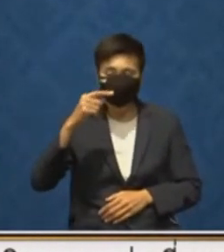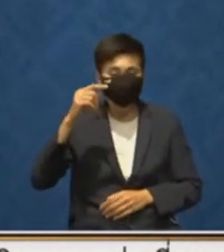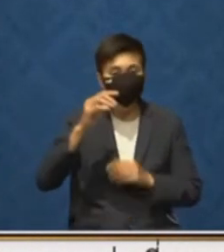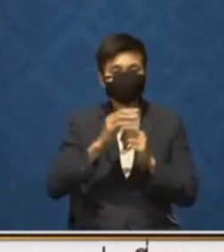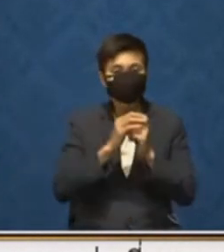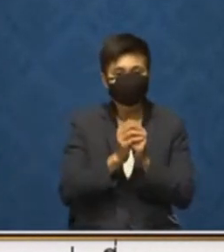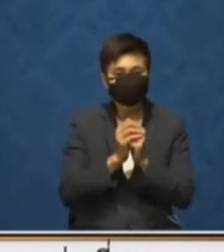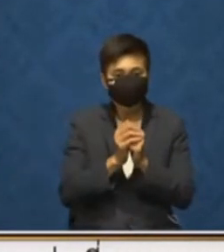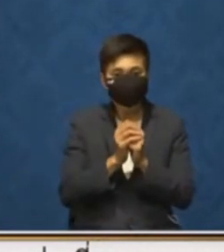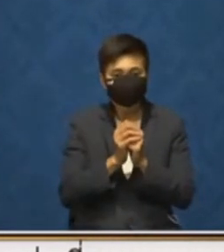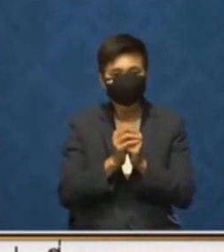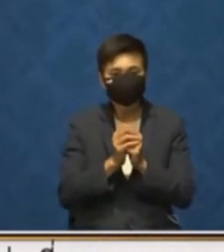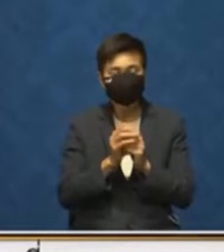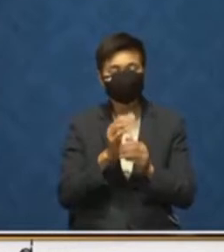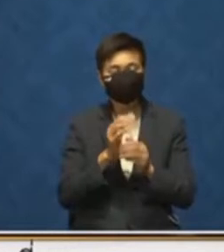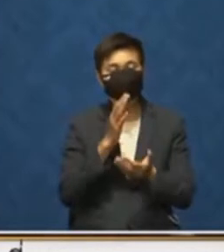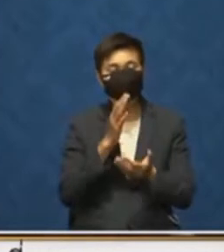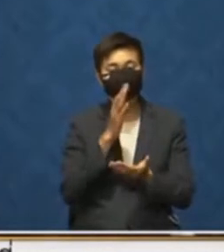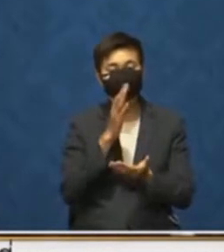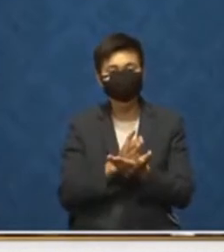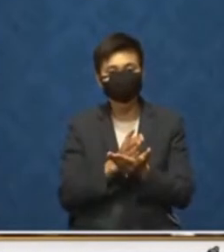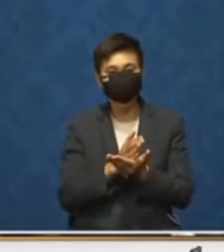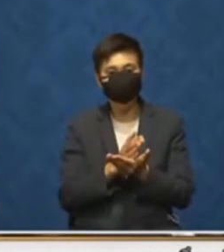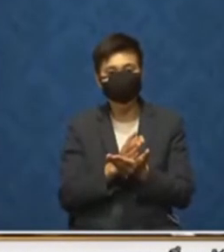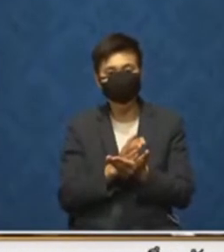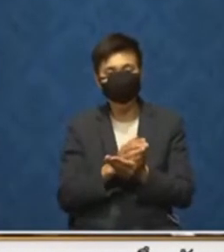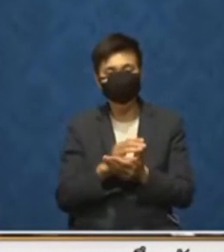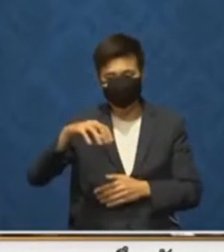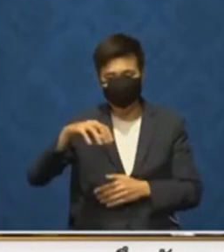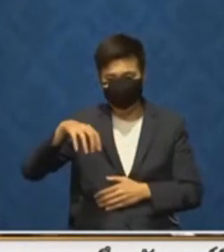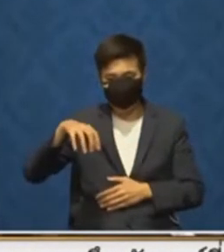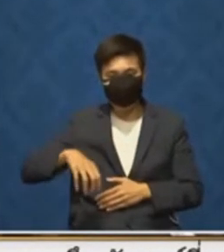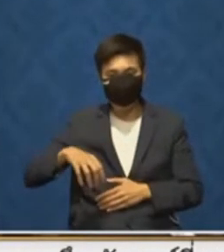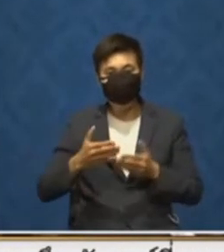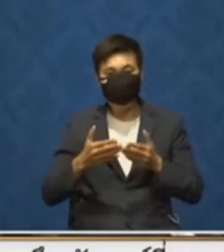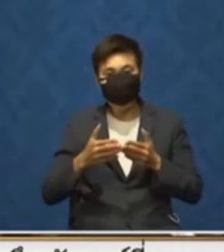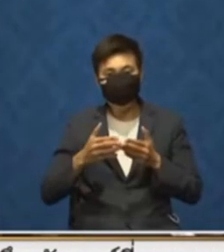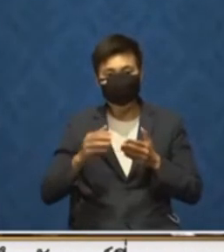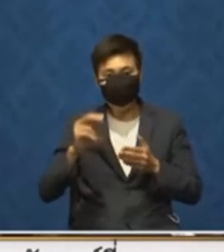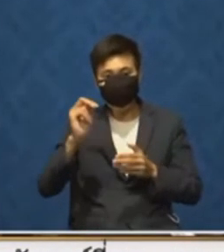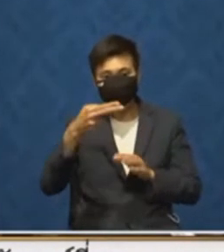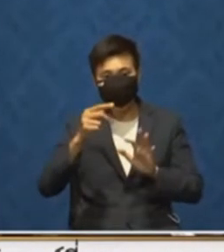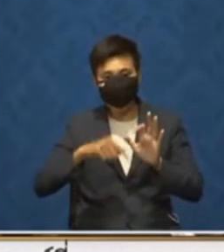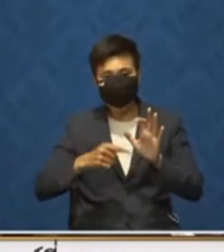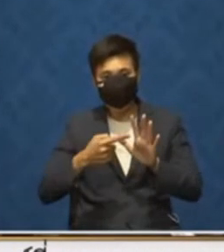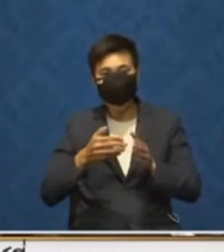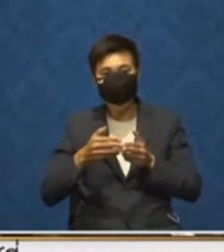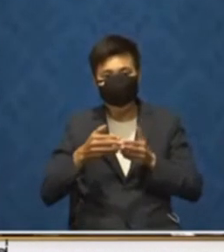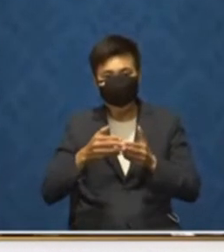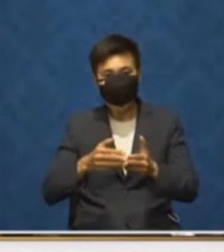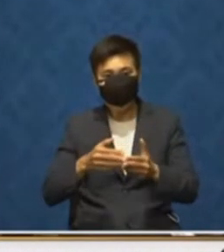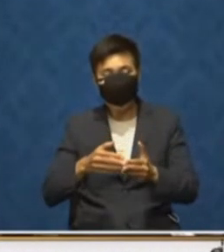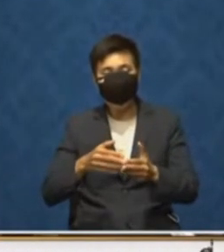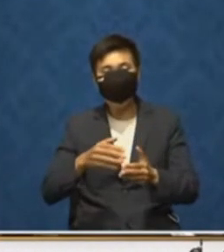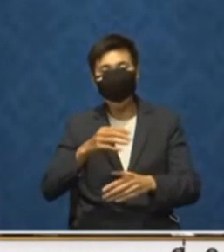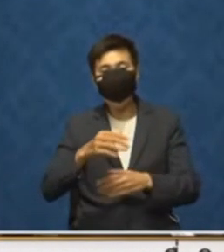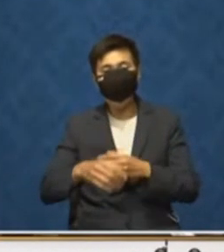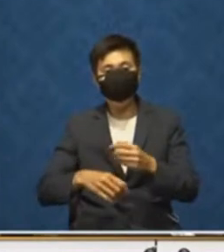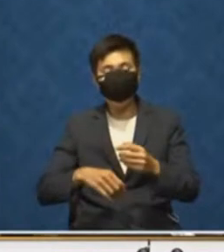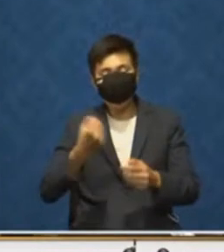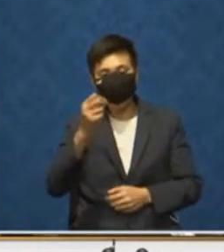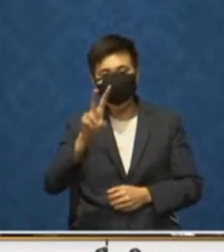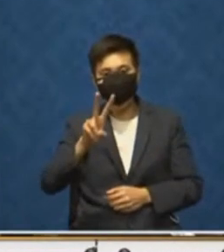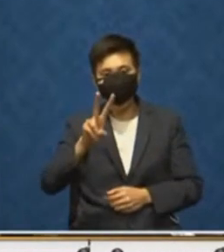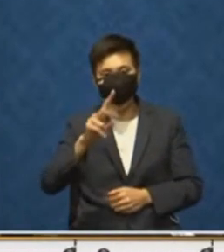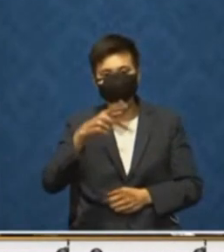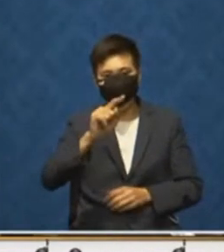ก็หยุดหันท่าเรือที่ที่สิบสองปันนาเนี่ยเป็นท่าเรือที่ที่สำคัญที่ล่องสินค้ามาทาง